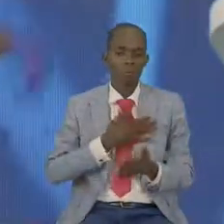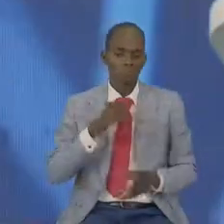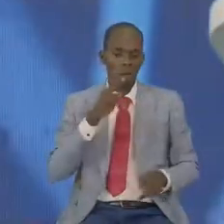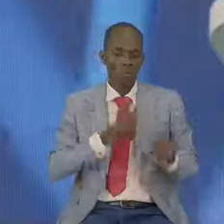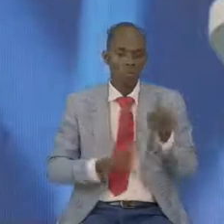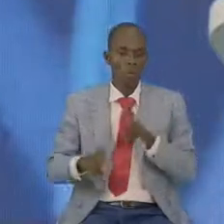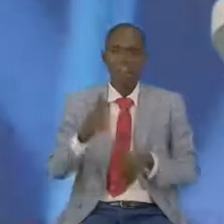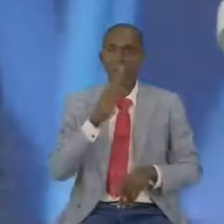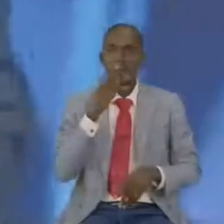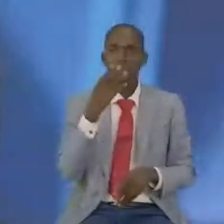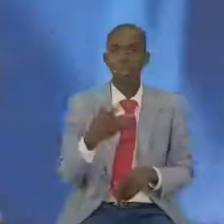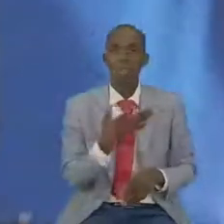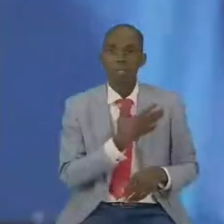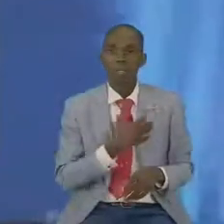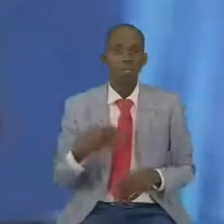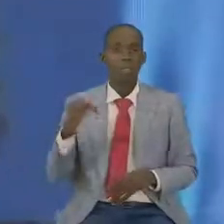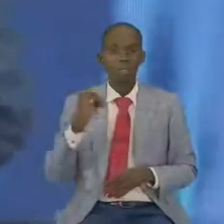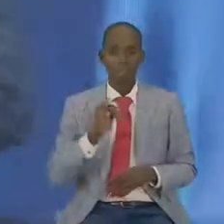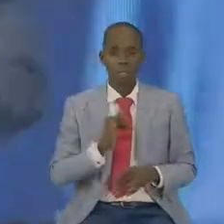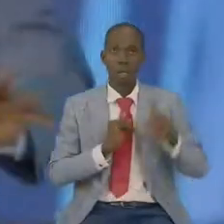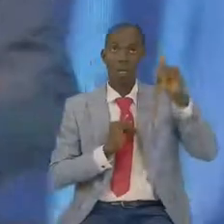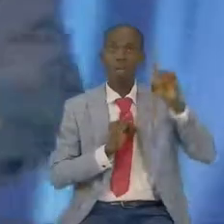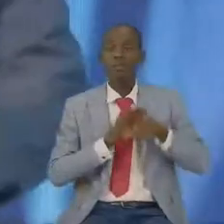là-bas, et je ne veux pas